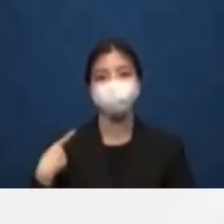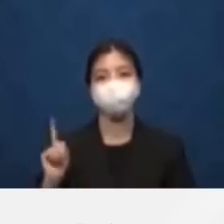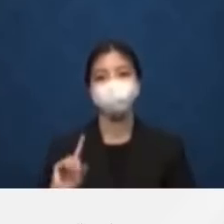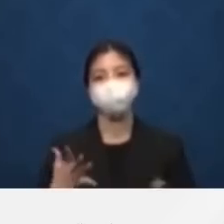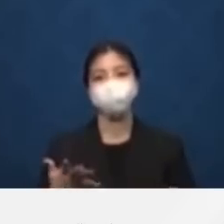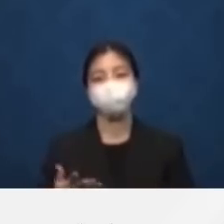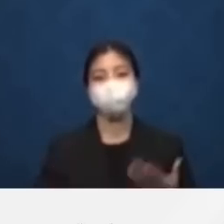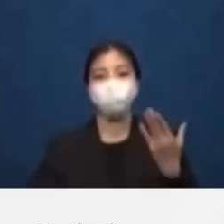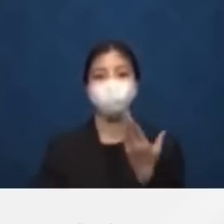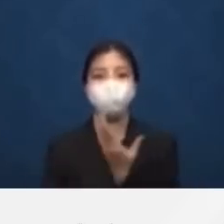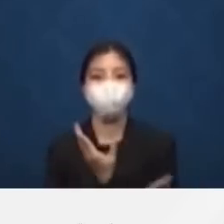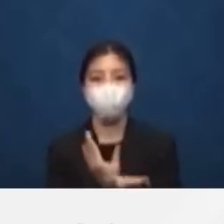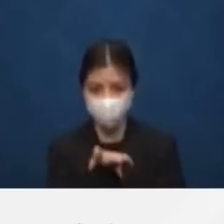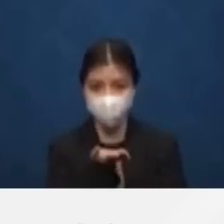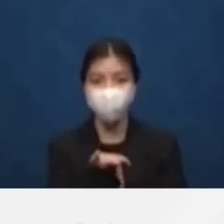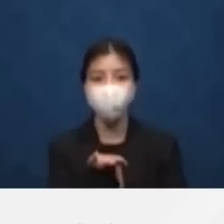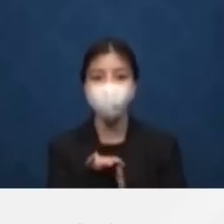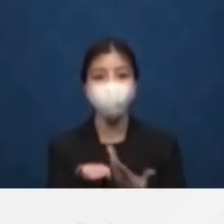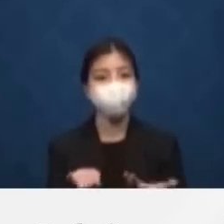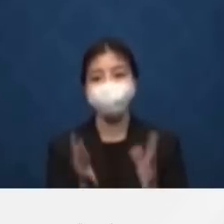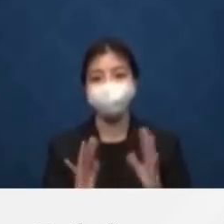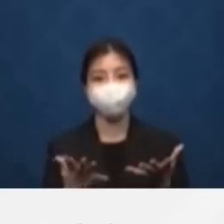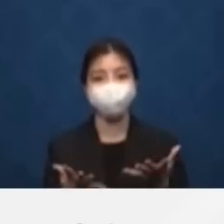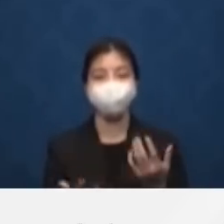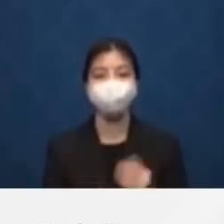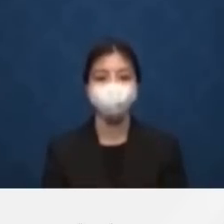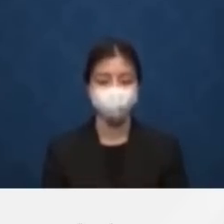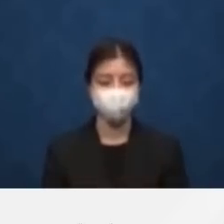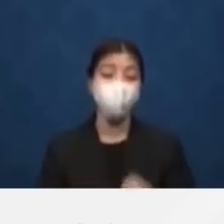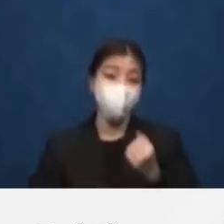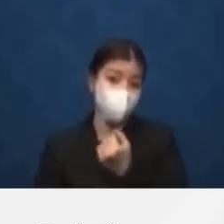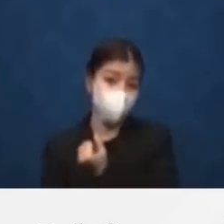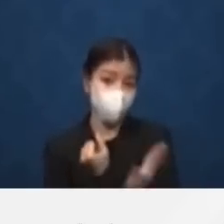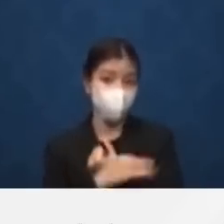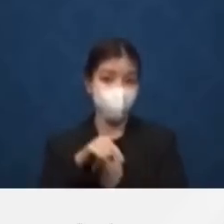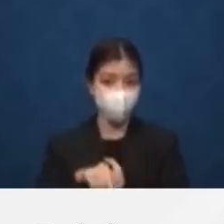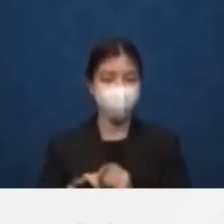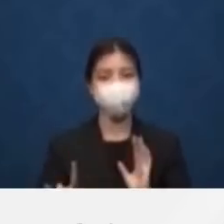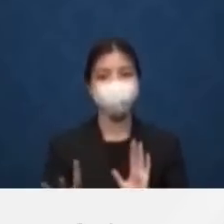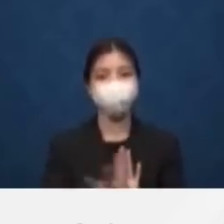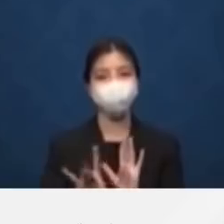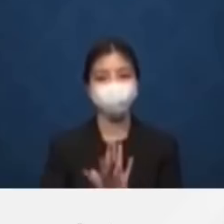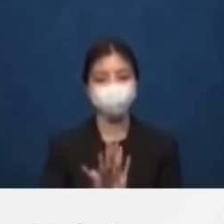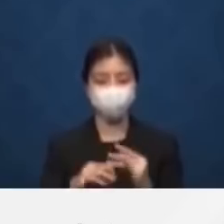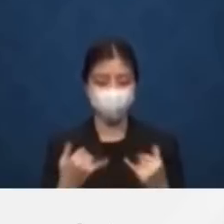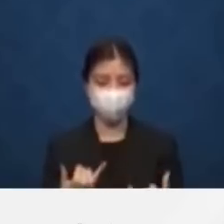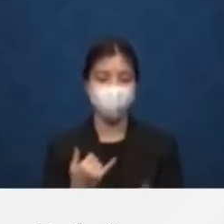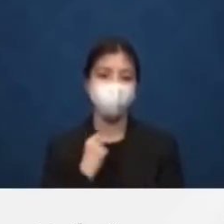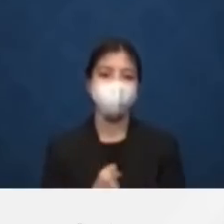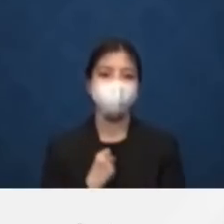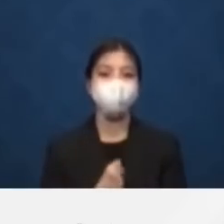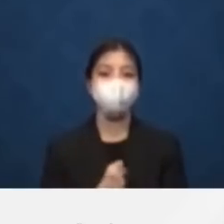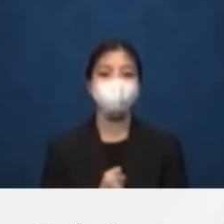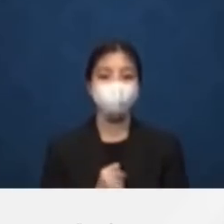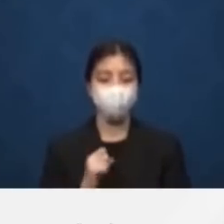ชัยสอนสิริมีความรักชาติสัตย์กษัตริย์ยืนหยัดในความจงรักภักดีอย่างหนักแน่นมั่นคงตลอดชีวิตนะครับแม้ผมจะรู้ว่าโหวตคนพิธาวันที่